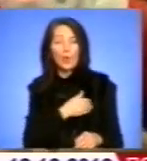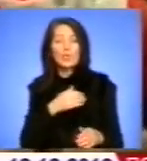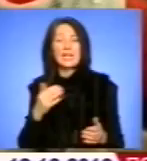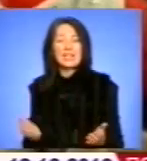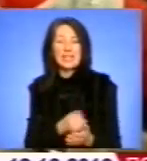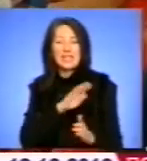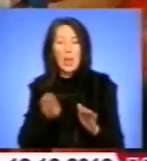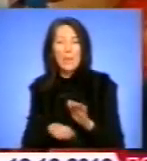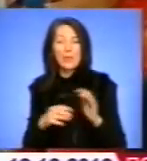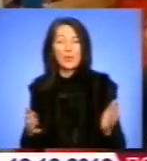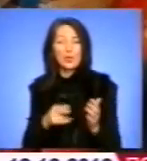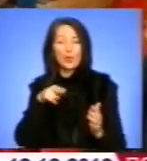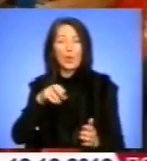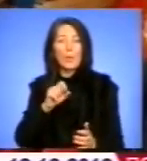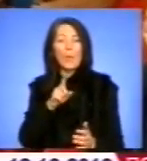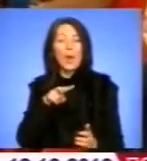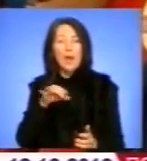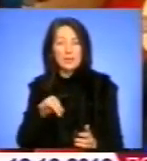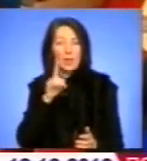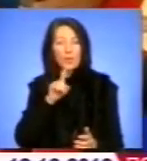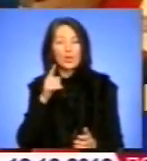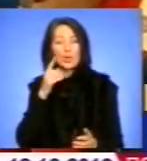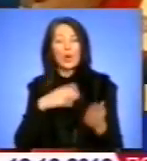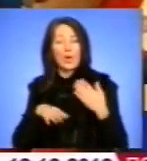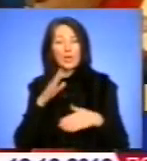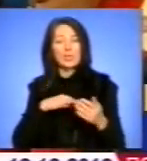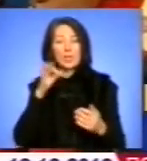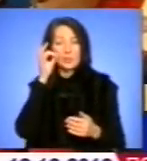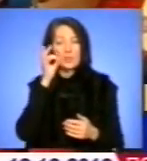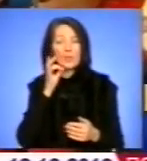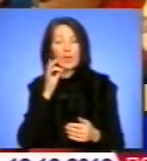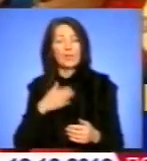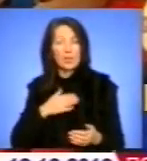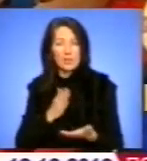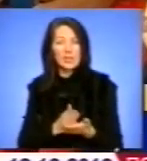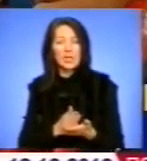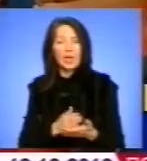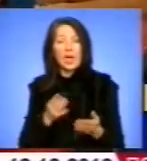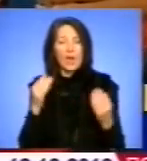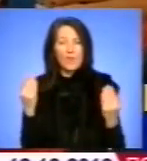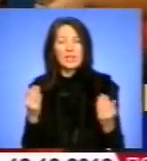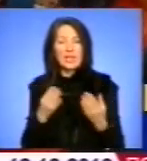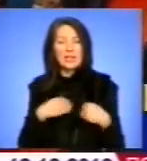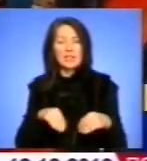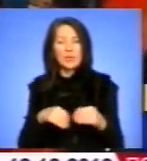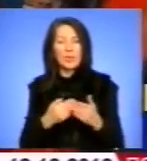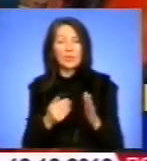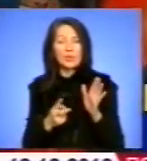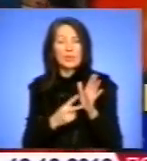від Миколая. У мене є один братчик і одна сестричка. В сім'ї у нас живе велика сім'я, десь приблизно